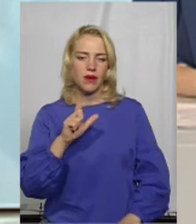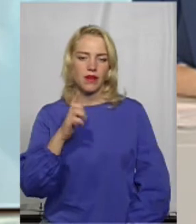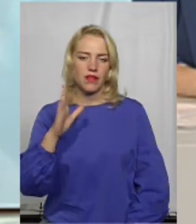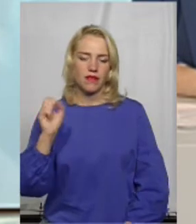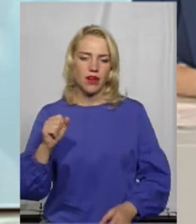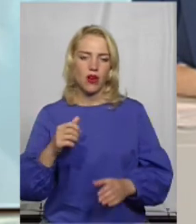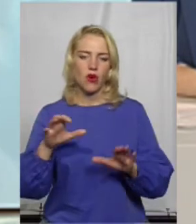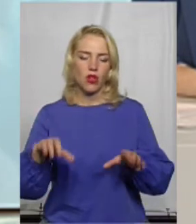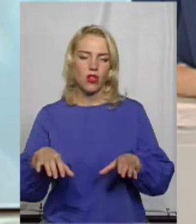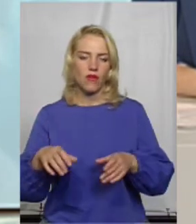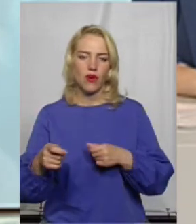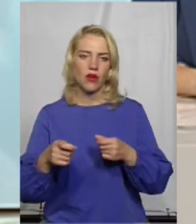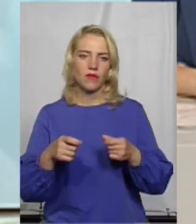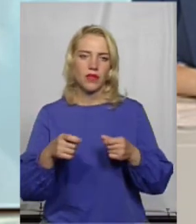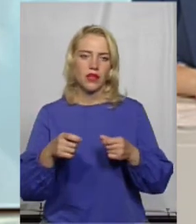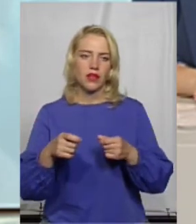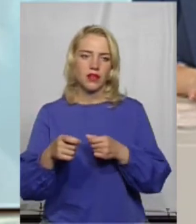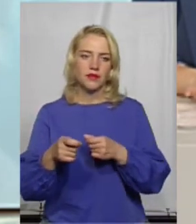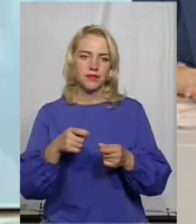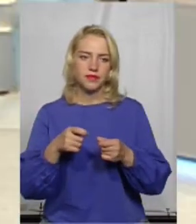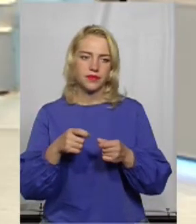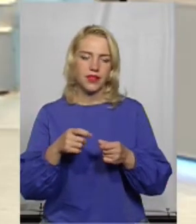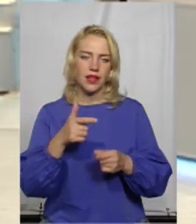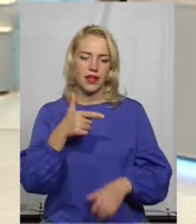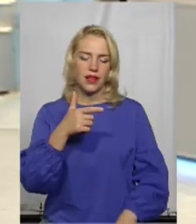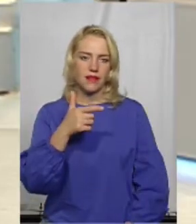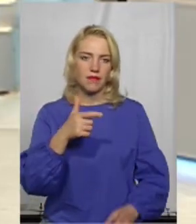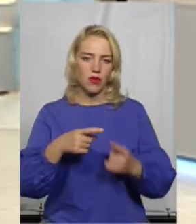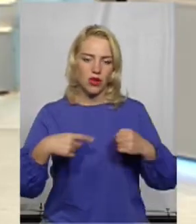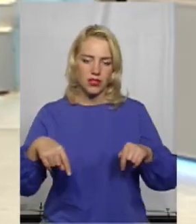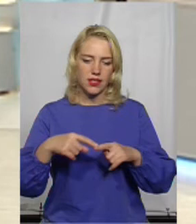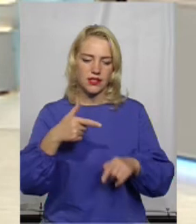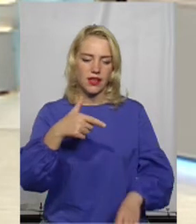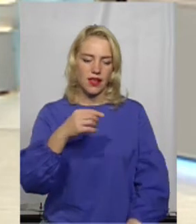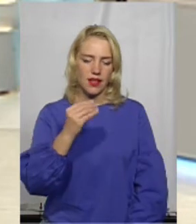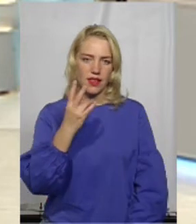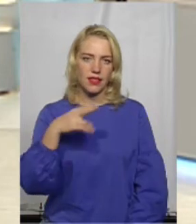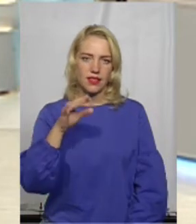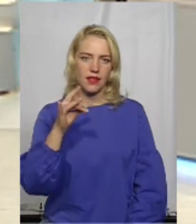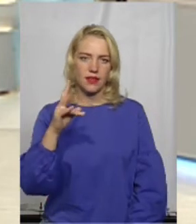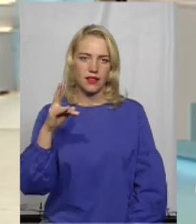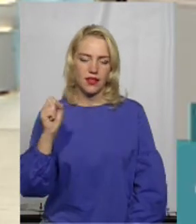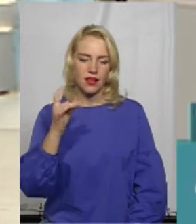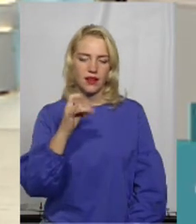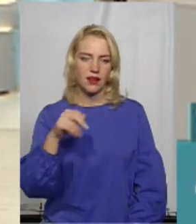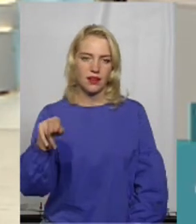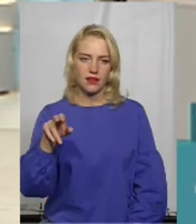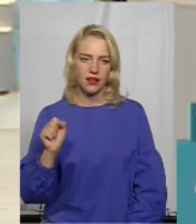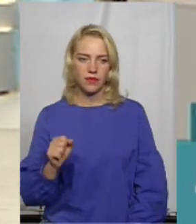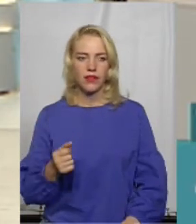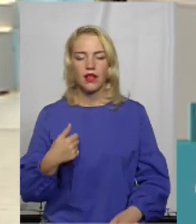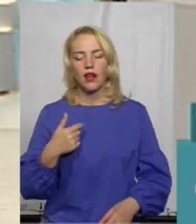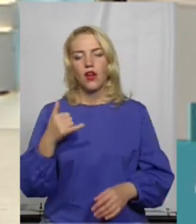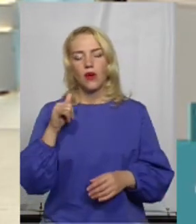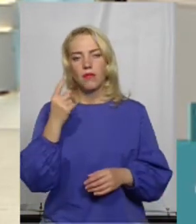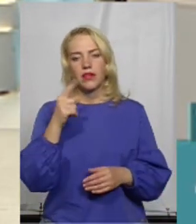Хмельницької організації «Гендерна рада». Вітаю вас! Доброго вечора. Перше питання. Ось протягом 3 місяців робили ремонт